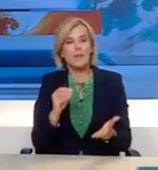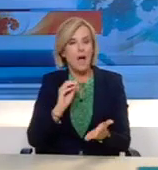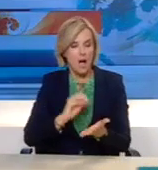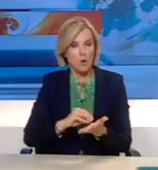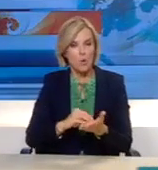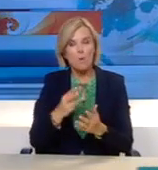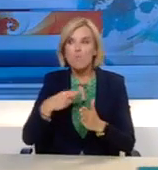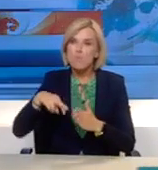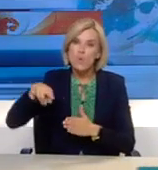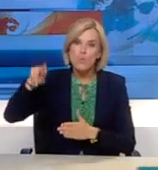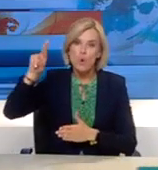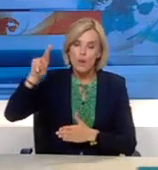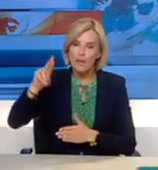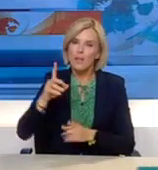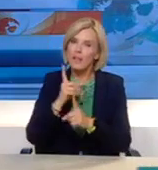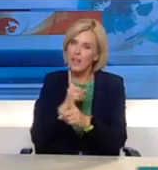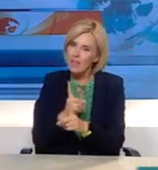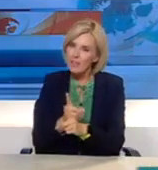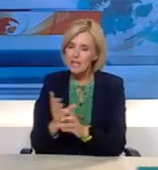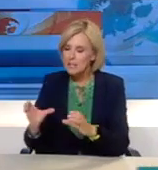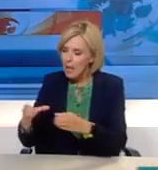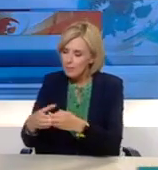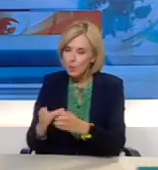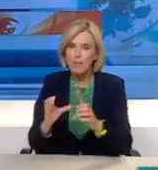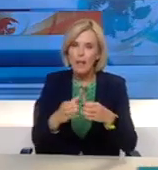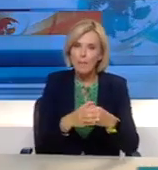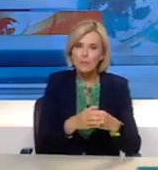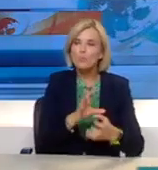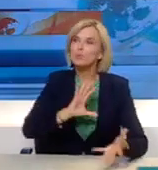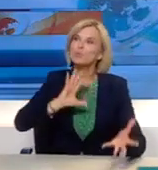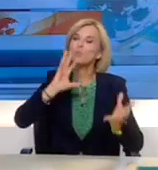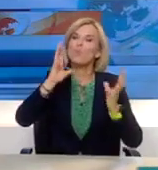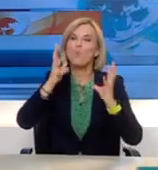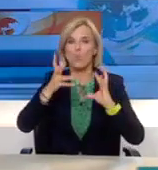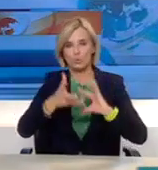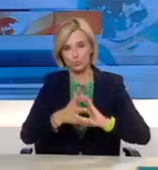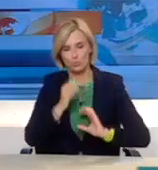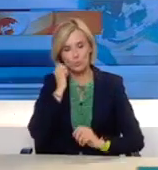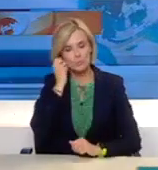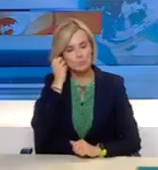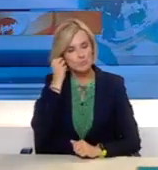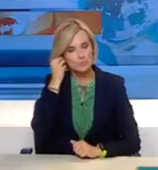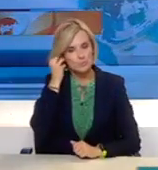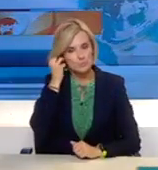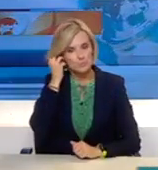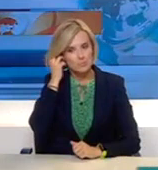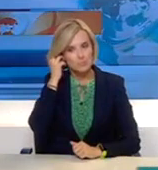και τις αντίστοιχες επιτροπές και τους ειδικούς σε όλο τον κόσμο.